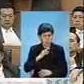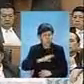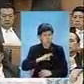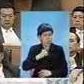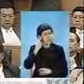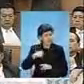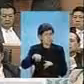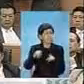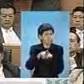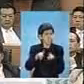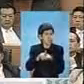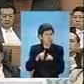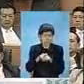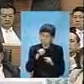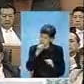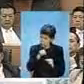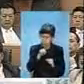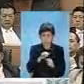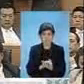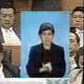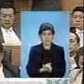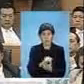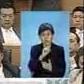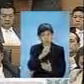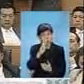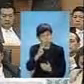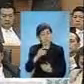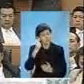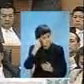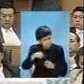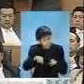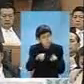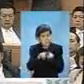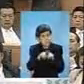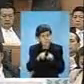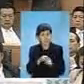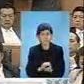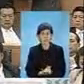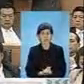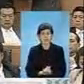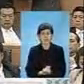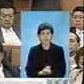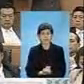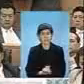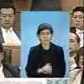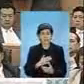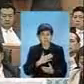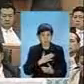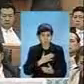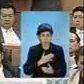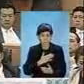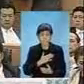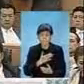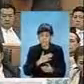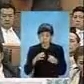ยกับมาตรานี้สว.หลายคนก็เห็นด้วยโดยเฉพาะผมเนี่ยผมม